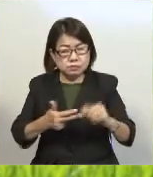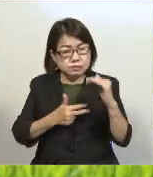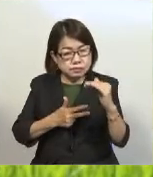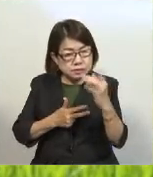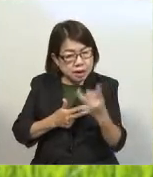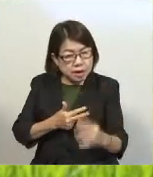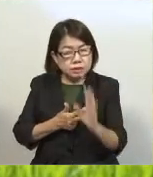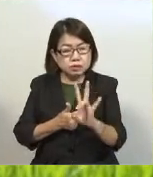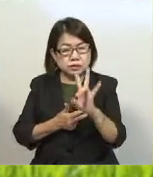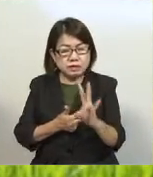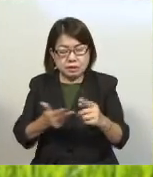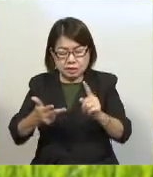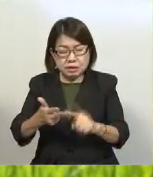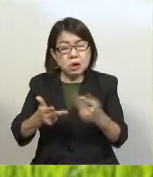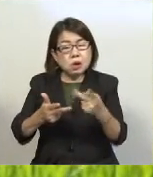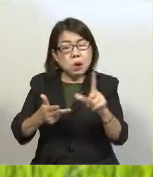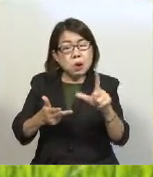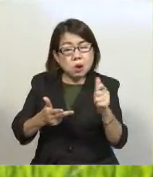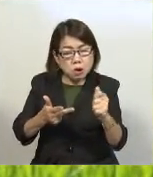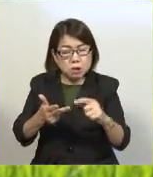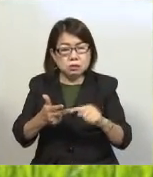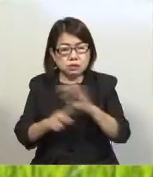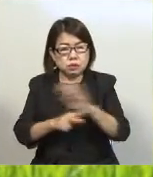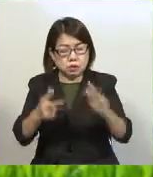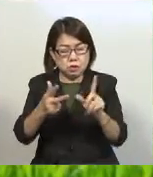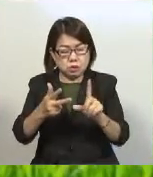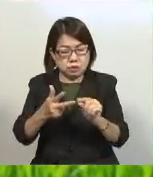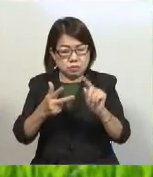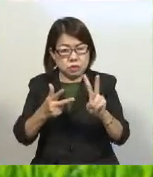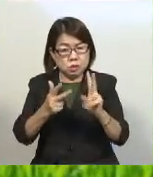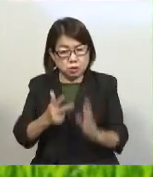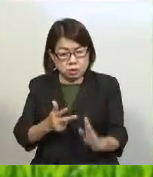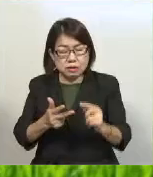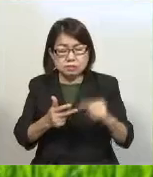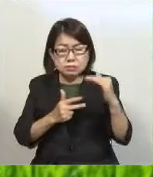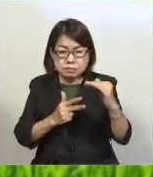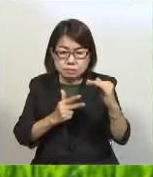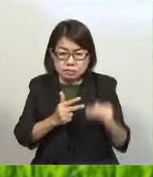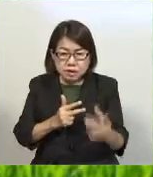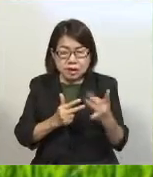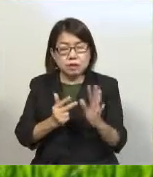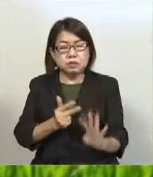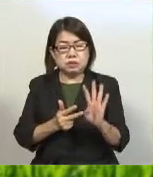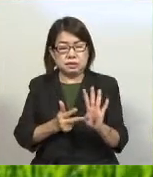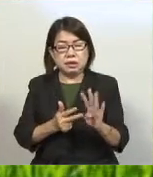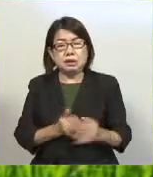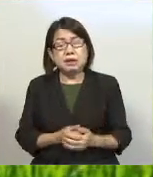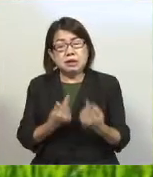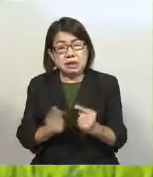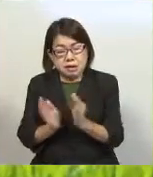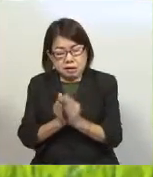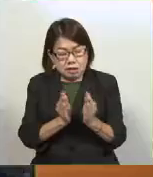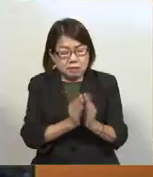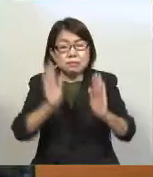ที่คลอไพลีฟอสก็ให้ยกเลิกใช้จำนวน22คนจำกัดการใช้จำนวน4คนค่ะซึ่งมติ